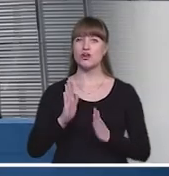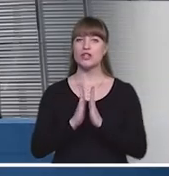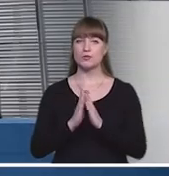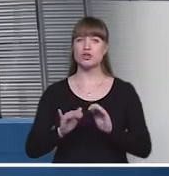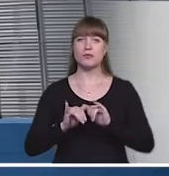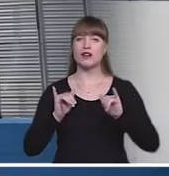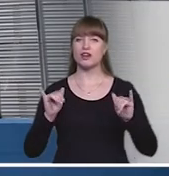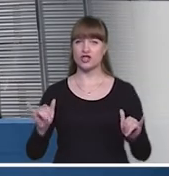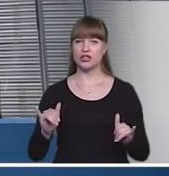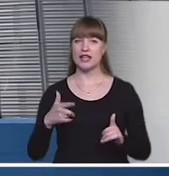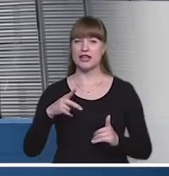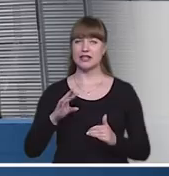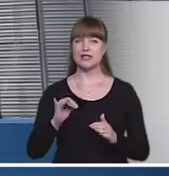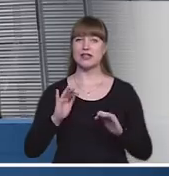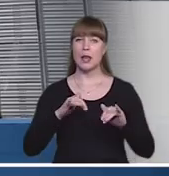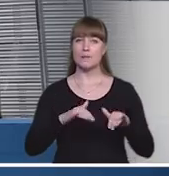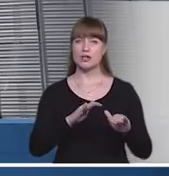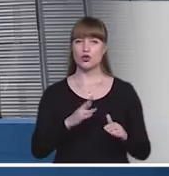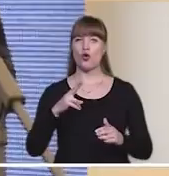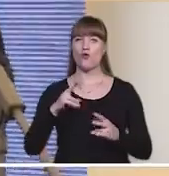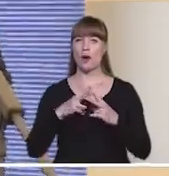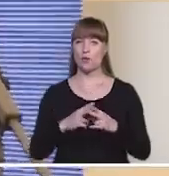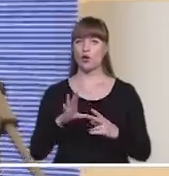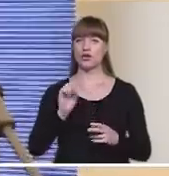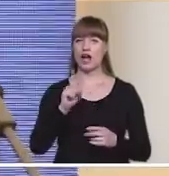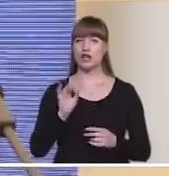просьбой расширить границы морского порта Азова.